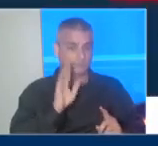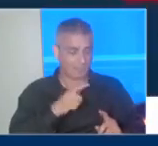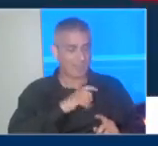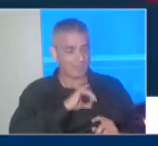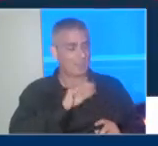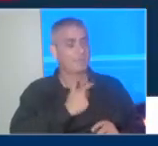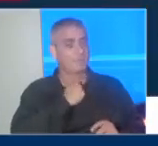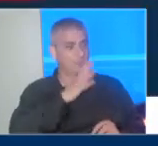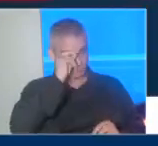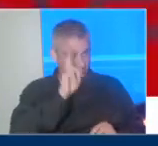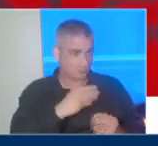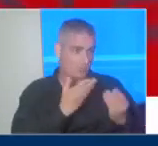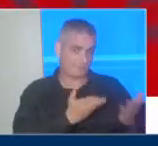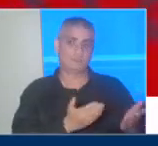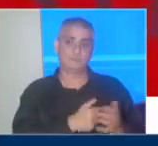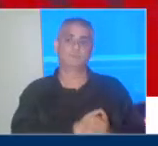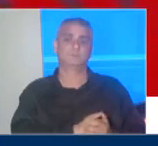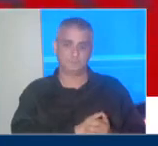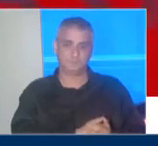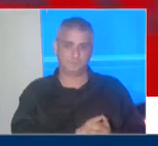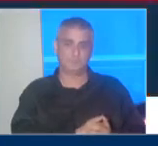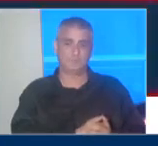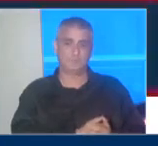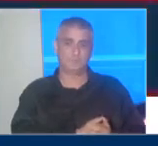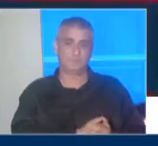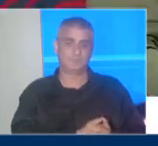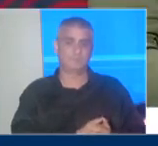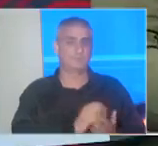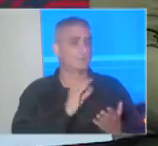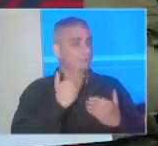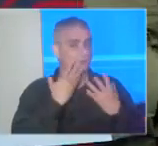במצוקות של גברים, כי יש דבר כזה. אז נסיים בנקודה הזאת. תודה רבה לכם שהייתם.